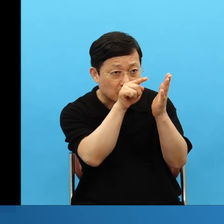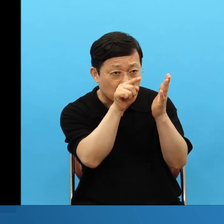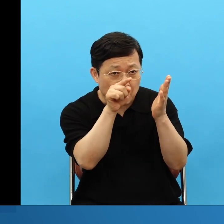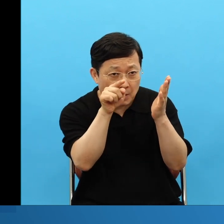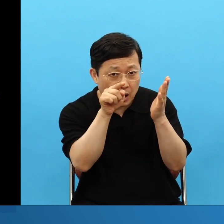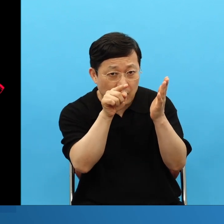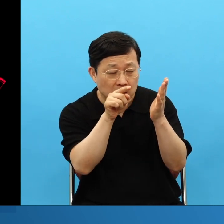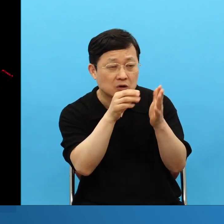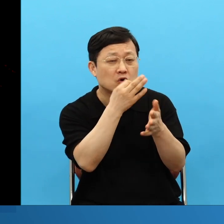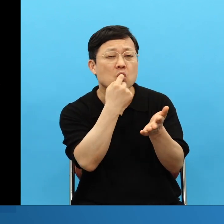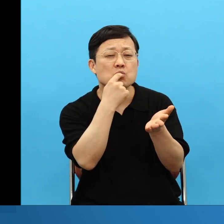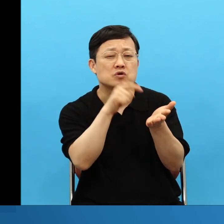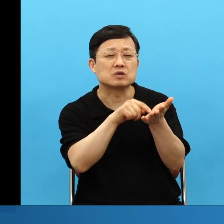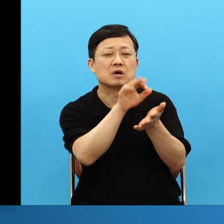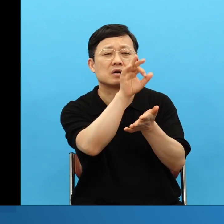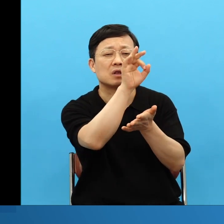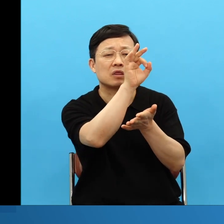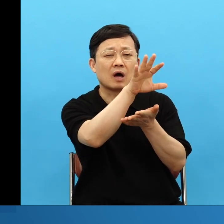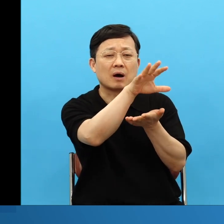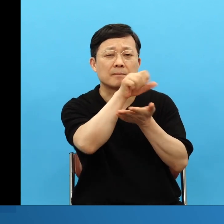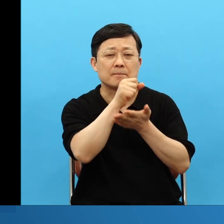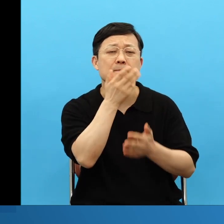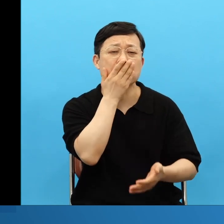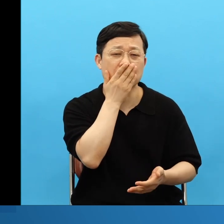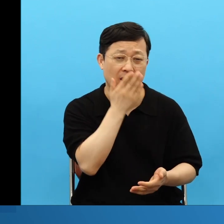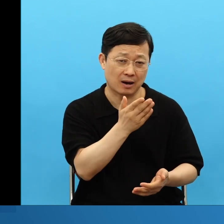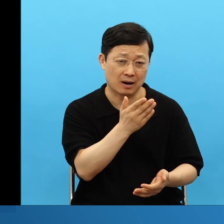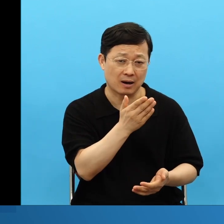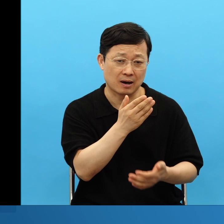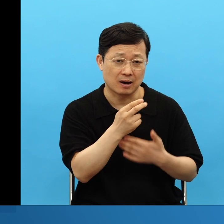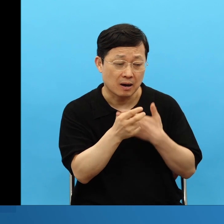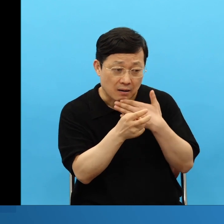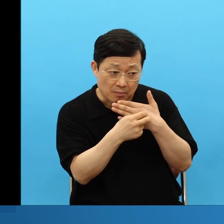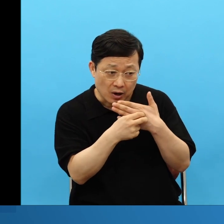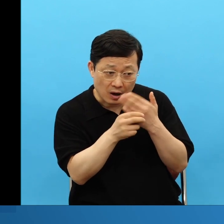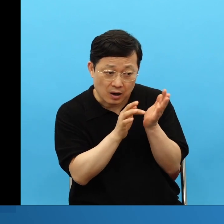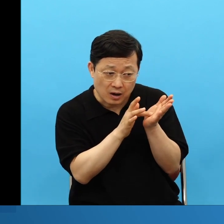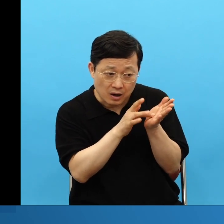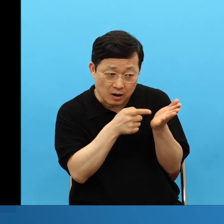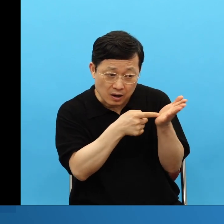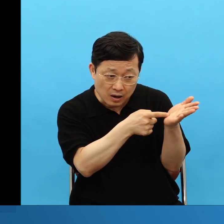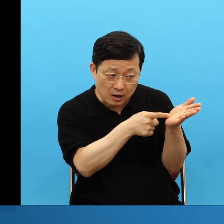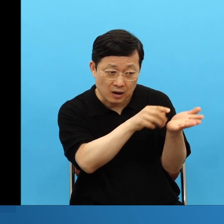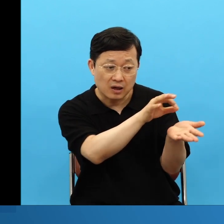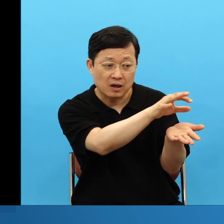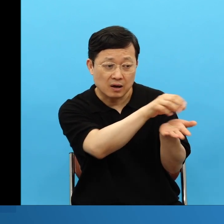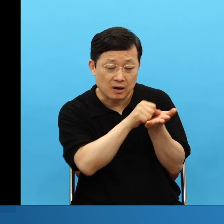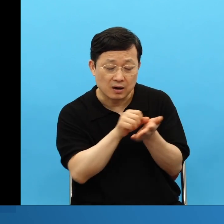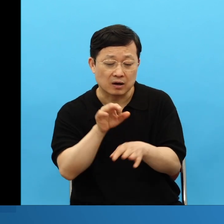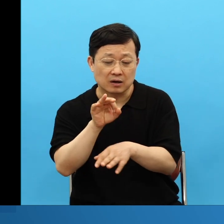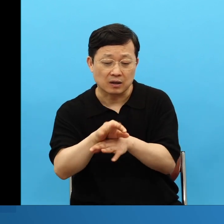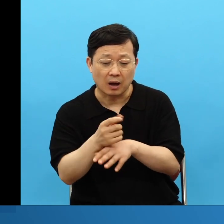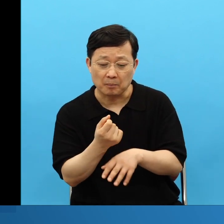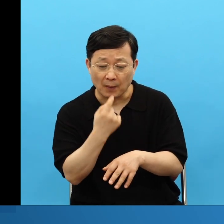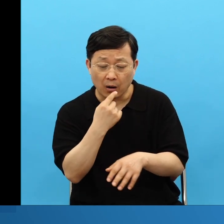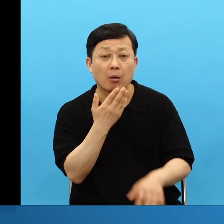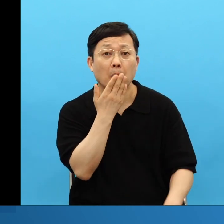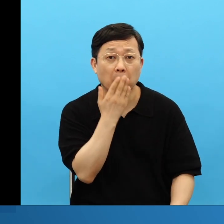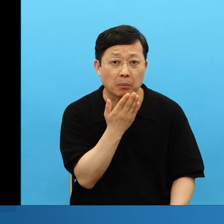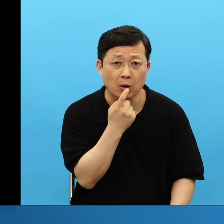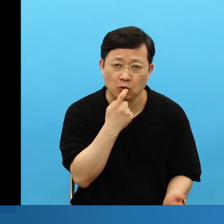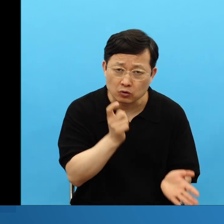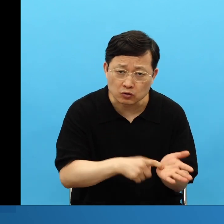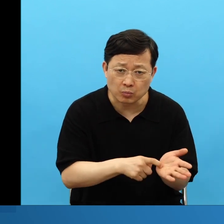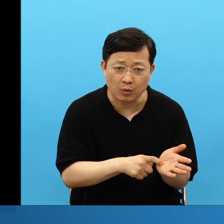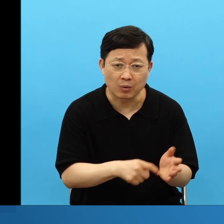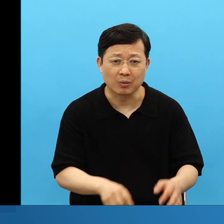사이트, 음악 공유 사이트 이런 데서 쉽게 구할 수 있대. 병원에서 처방도 많이 받고. 아, 들어본 것 같다. 던지기